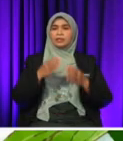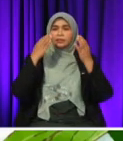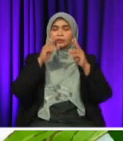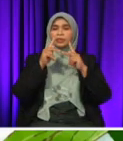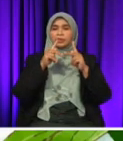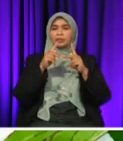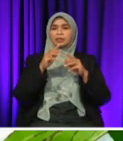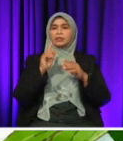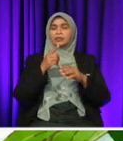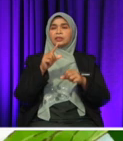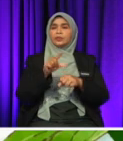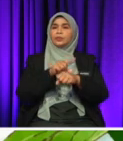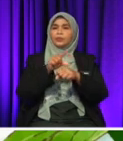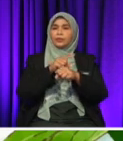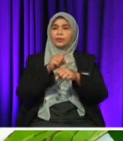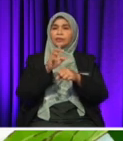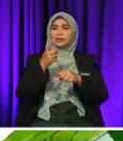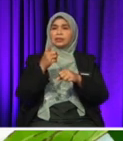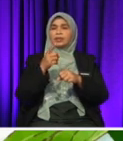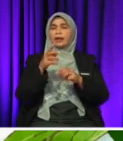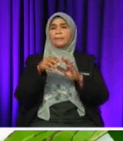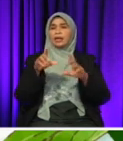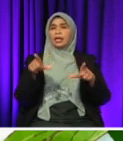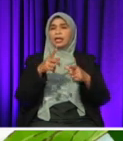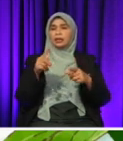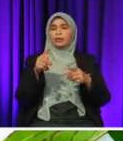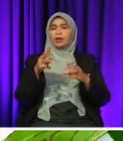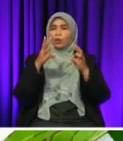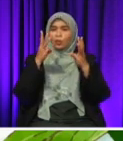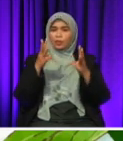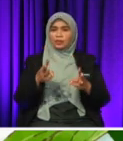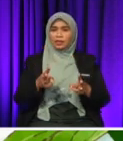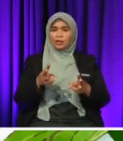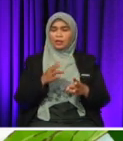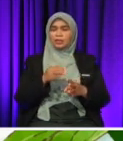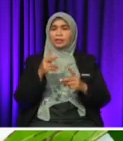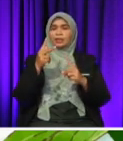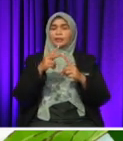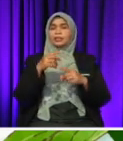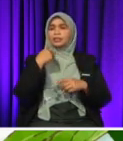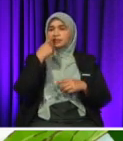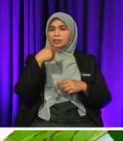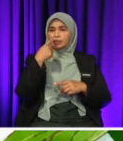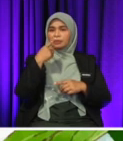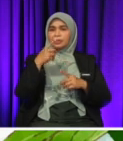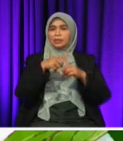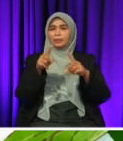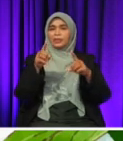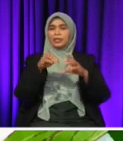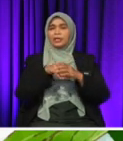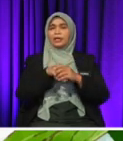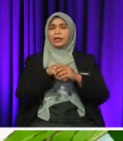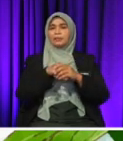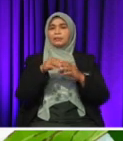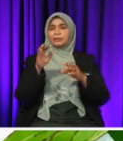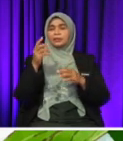kita gunakan saja rumus tindakan perlakuan kita ada watak dan kepada siapa tapi dalam petikan tadi